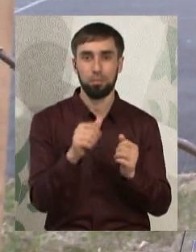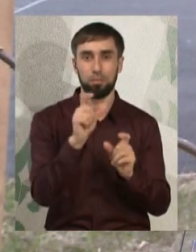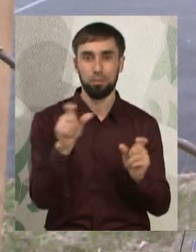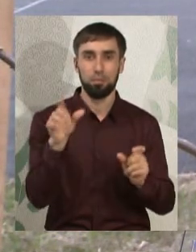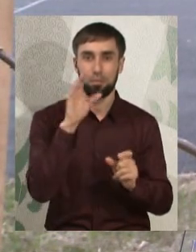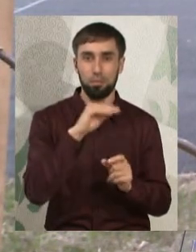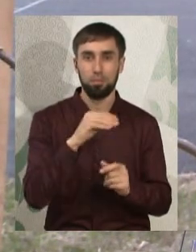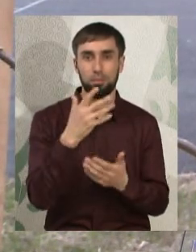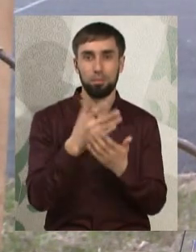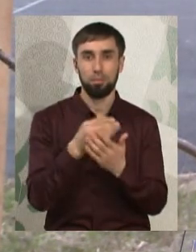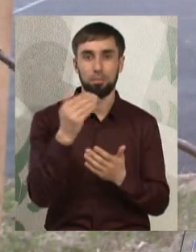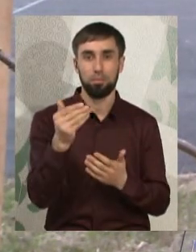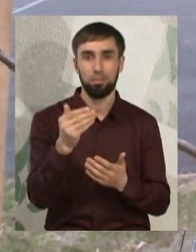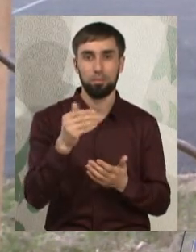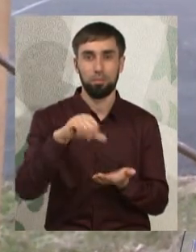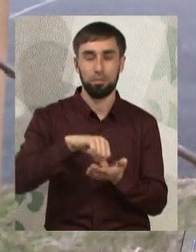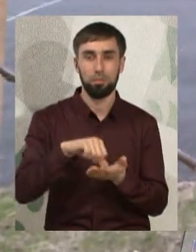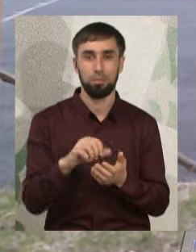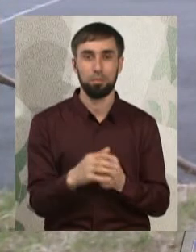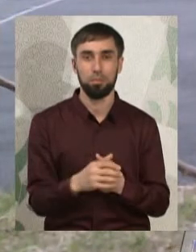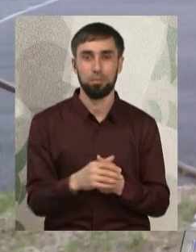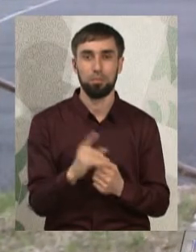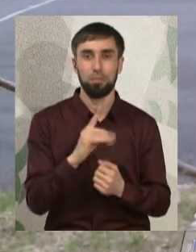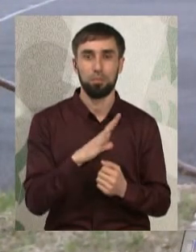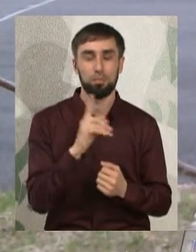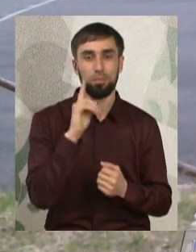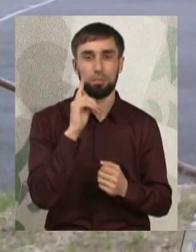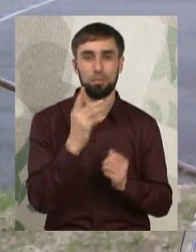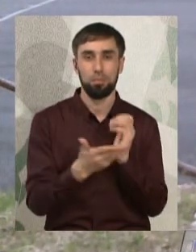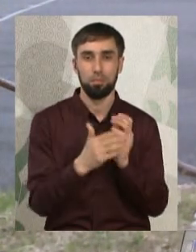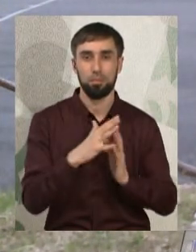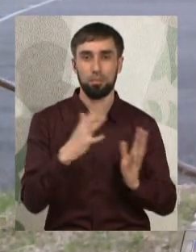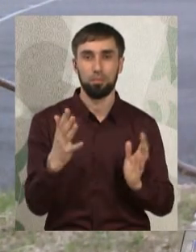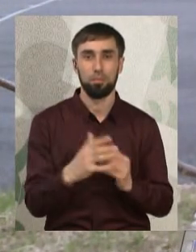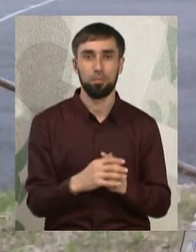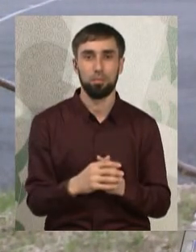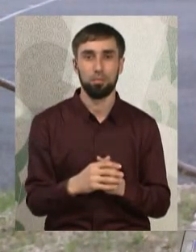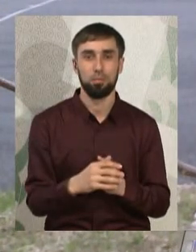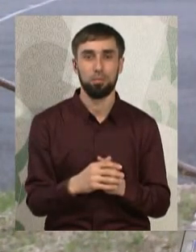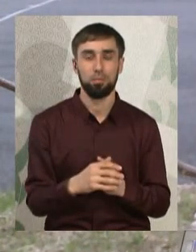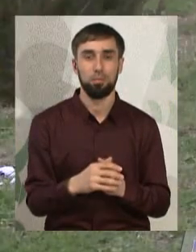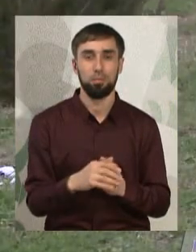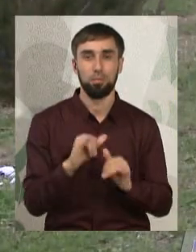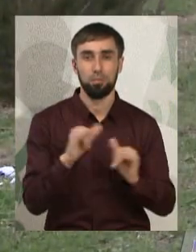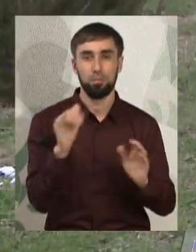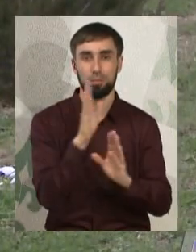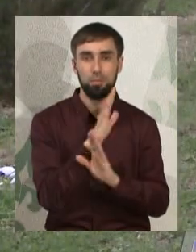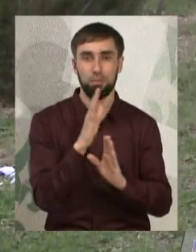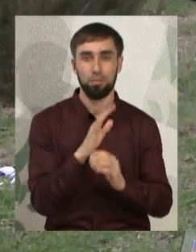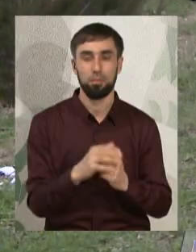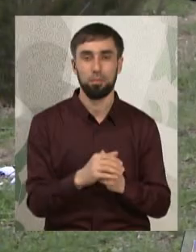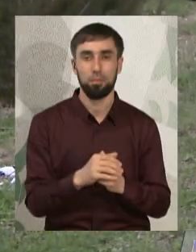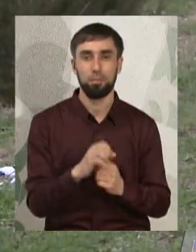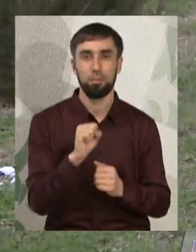внести свою лепту в озеленение нашей республики, улучшение экологической обстановки. Акция «Сад